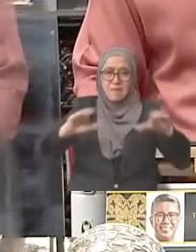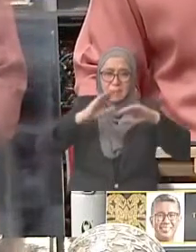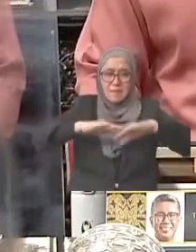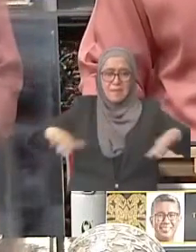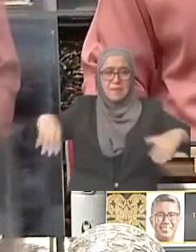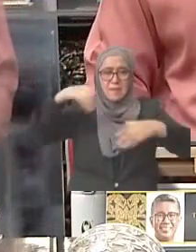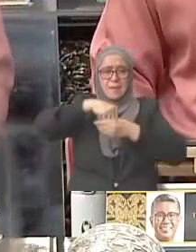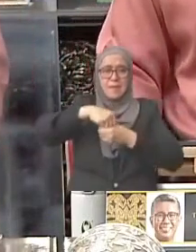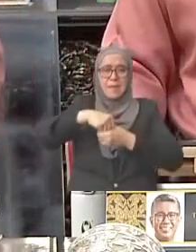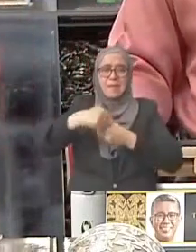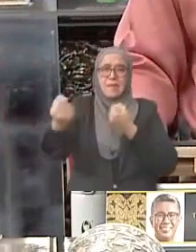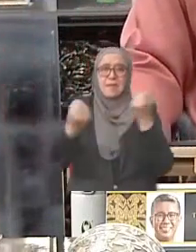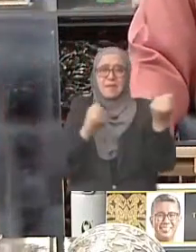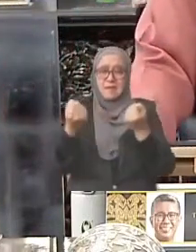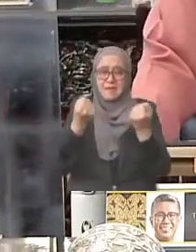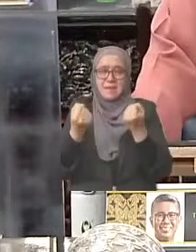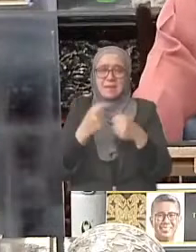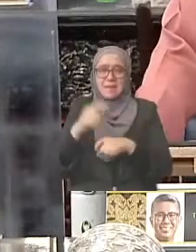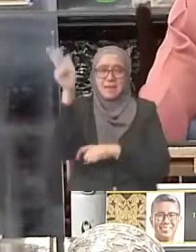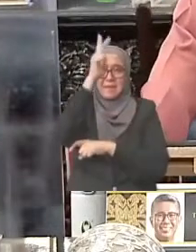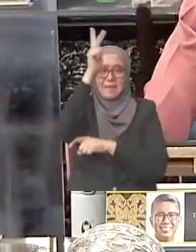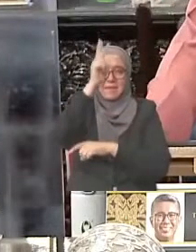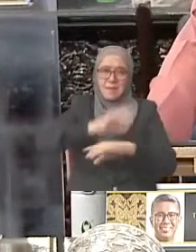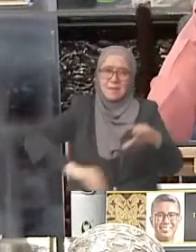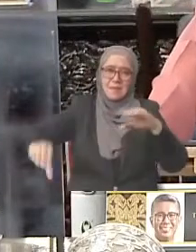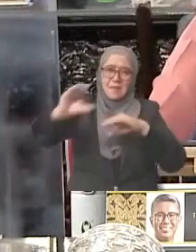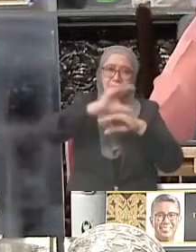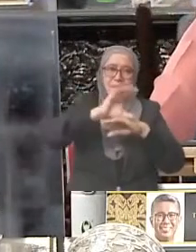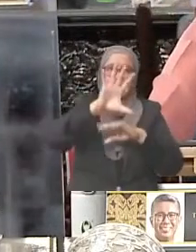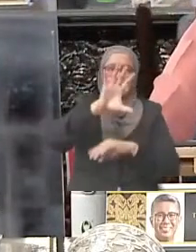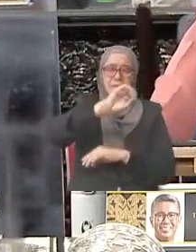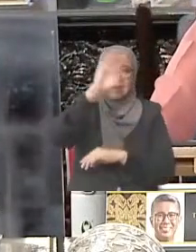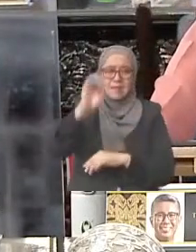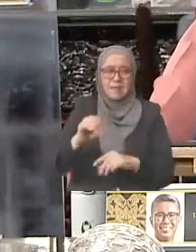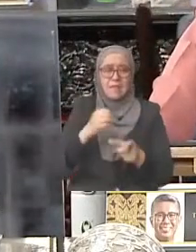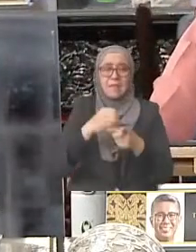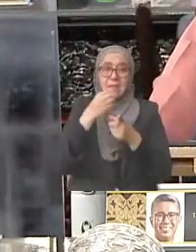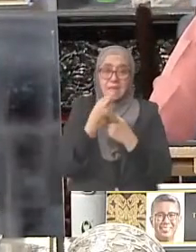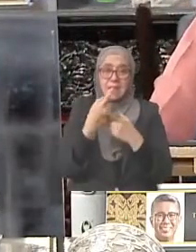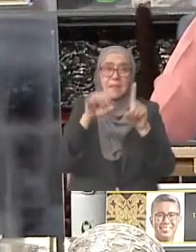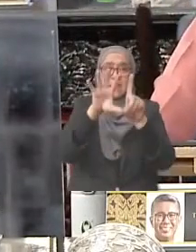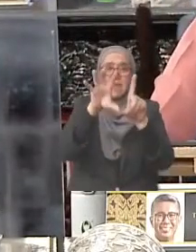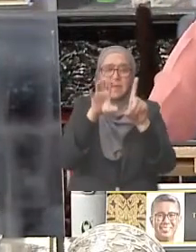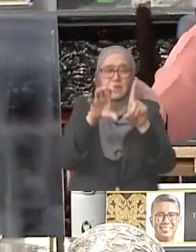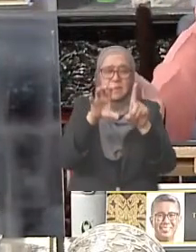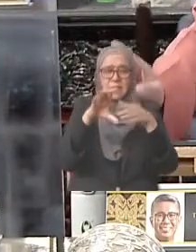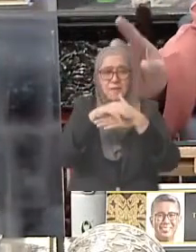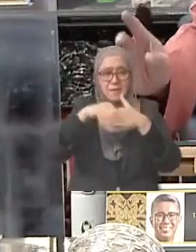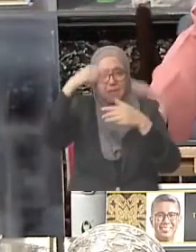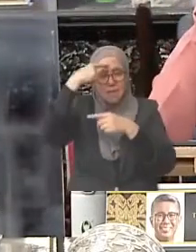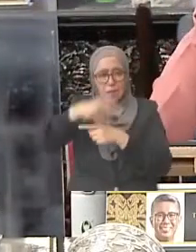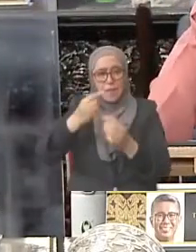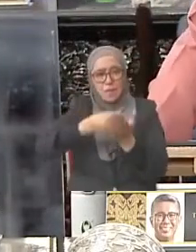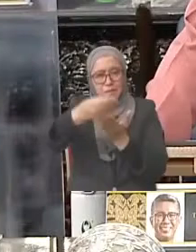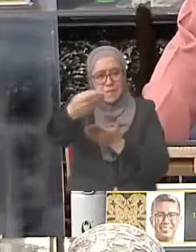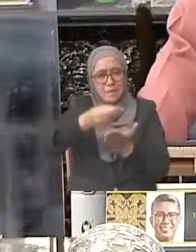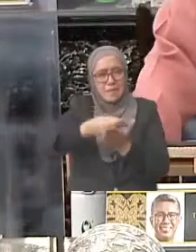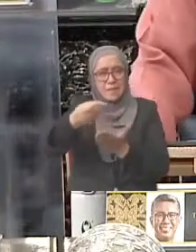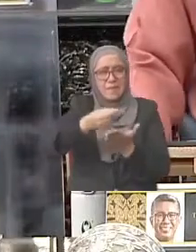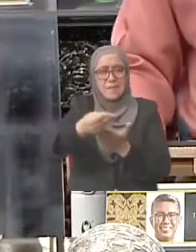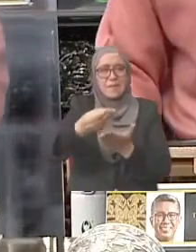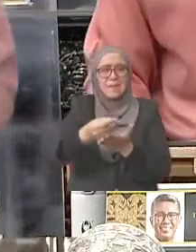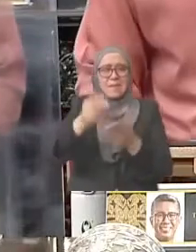akan mensubsidi 50 peratus atau sehingga 150 Ringgit untuk pembelian kursi keselamatan kanak-kanak oleh